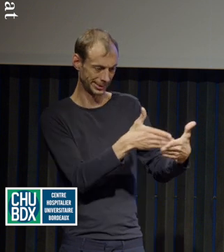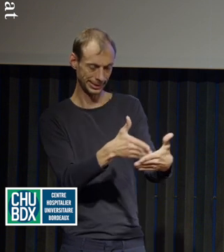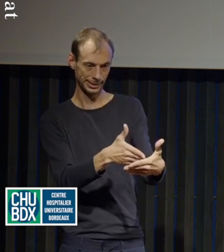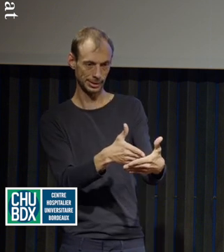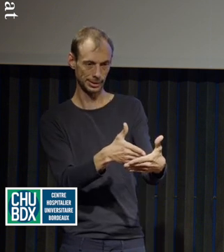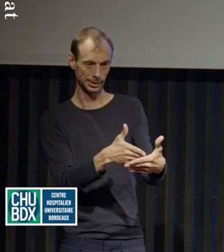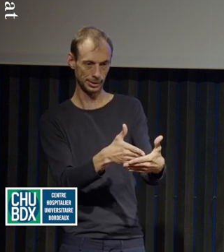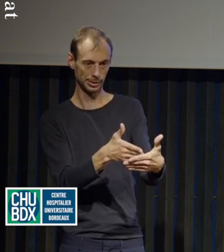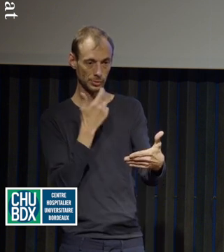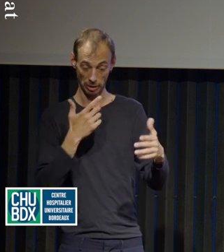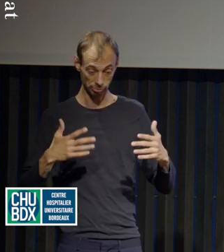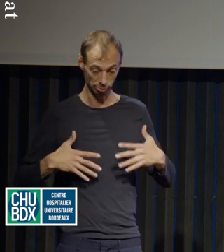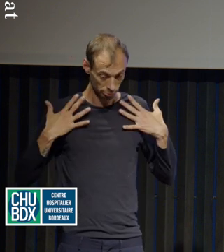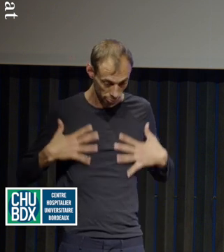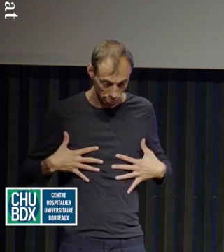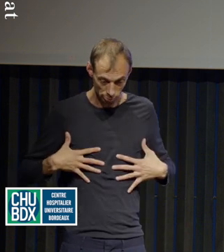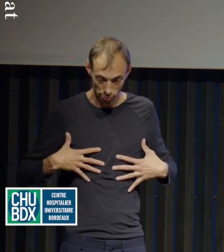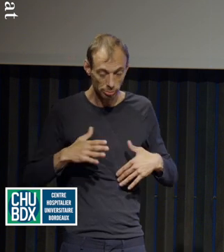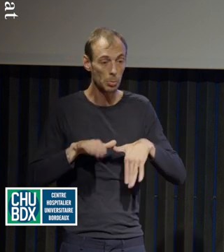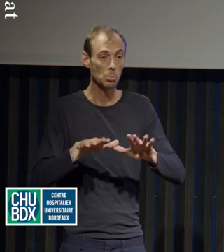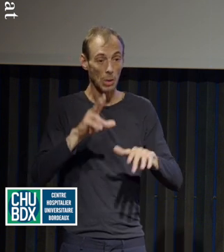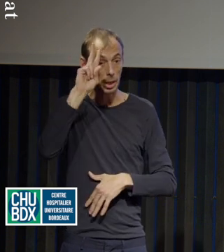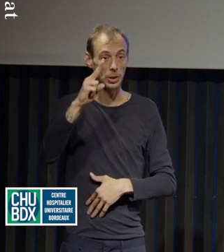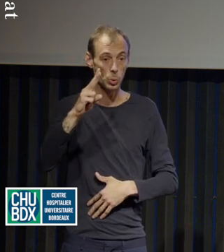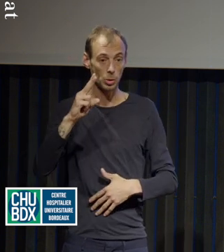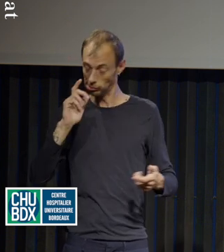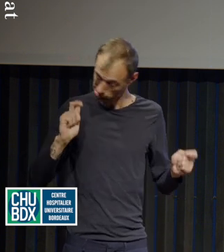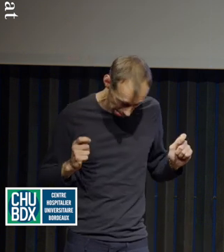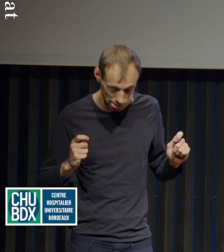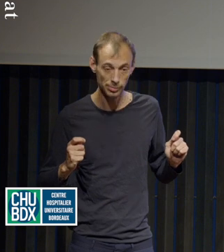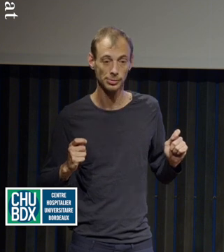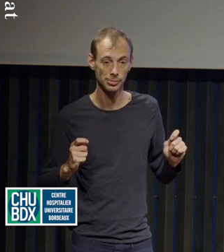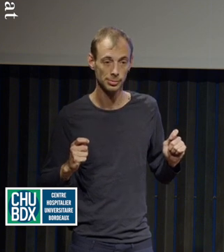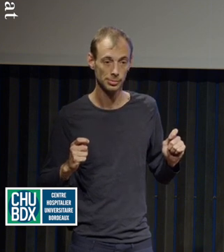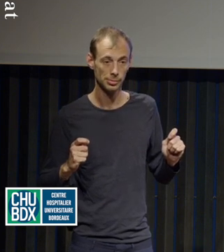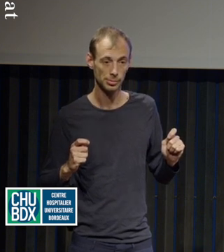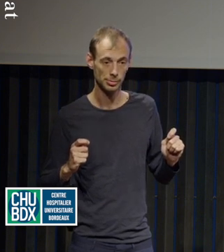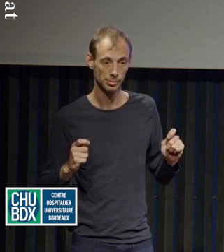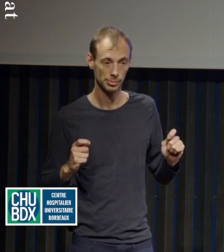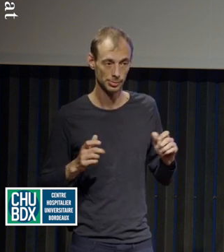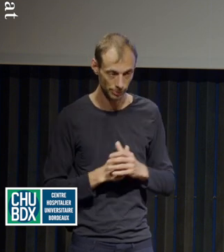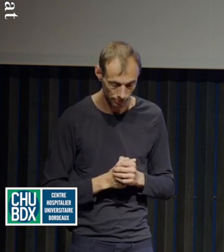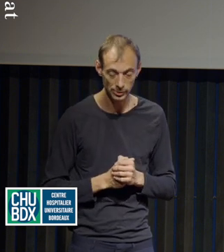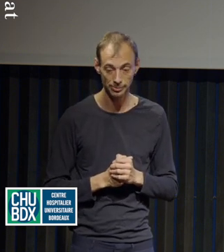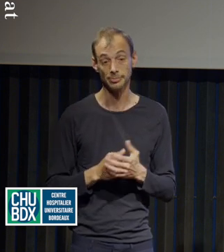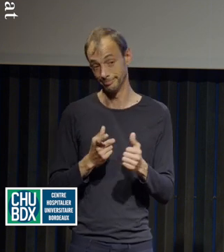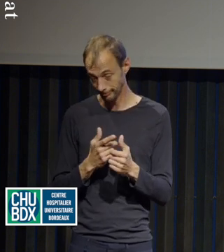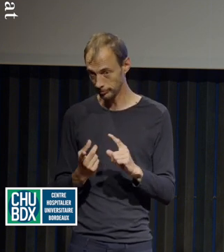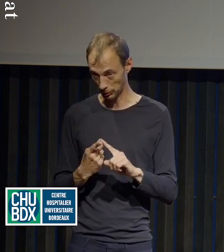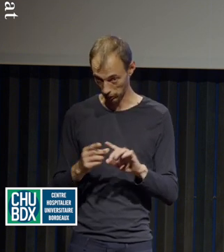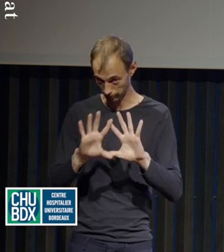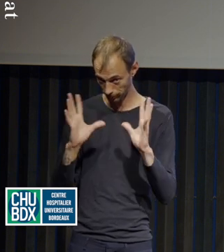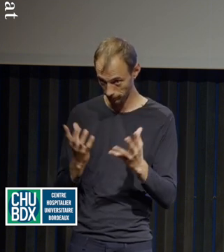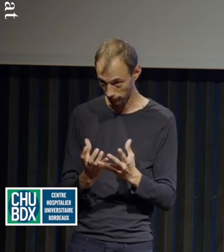du fonctionnement général de la personne. Un autre élément important, c'est l'âge d'apparition de ces troubles psychiatriques de